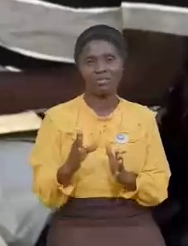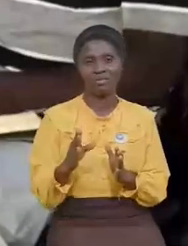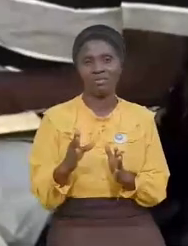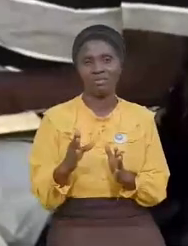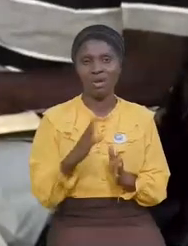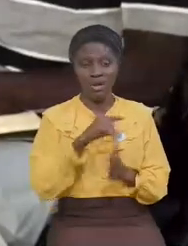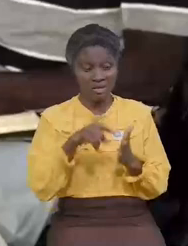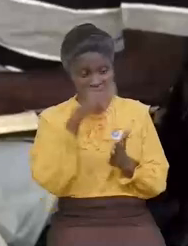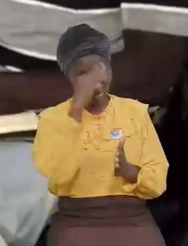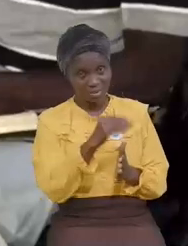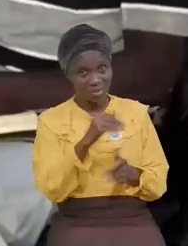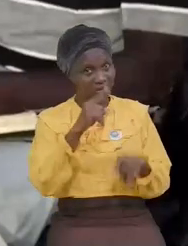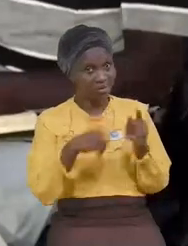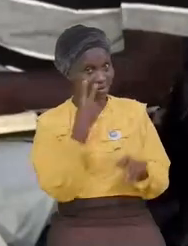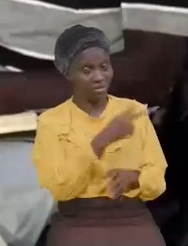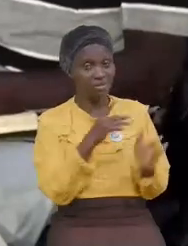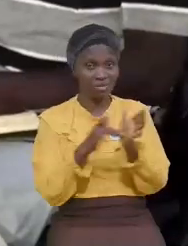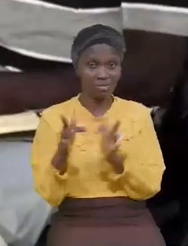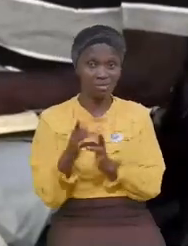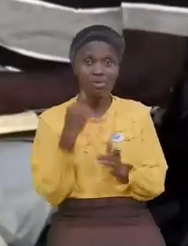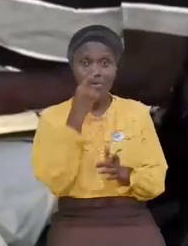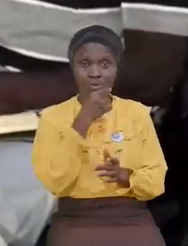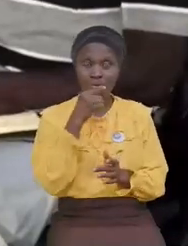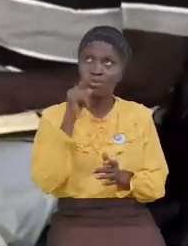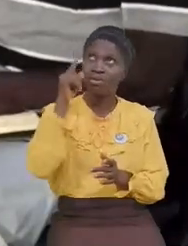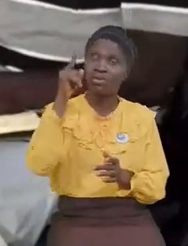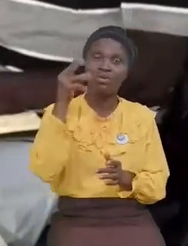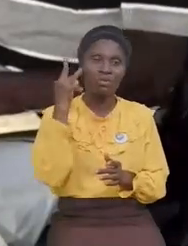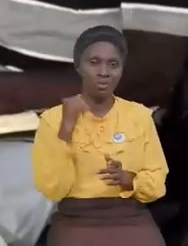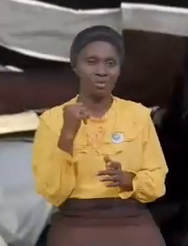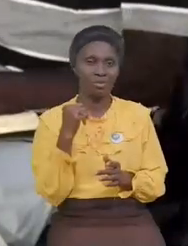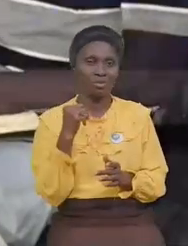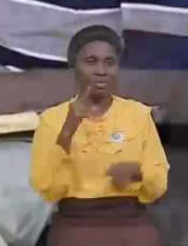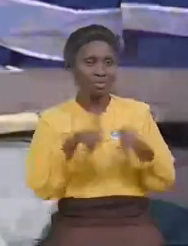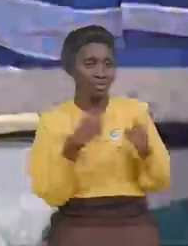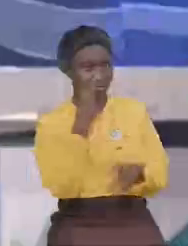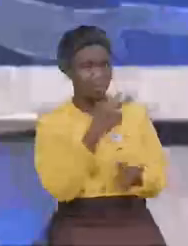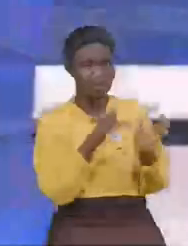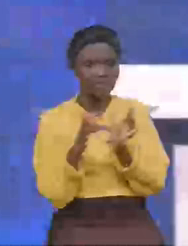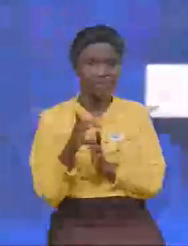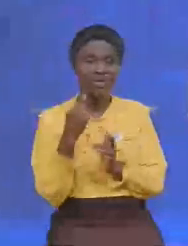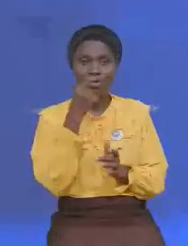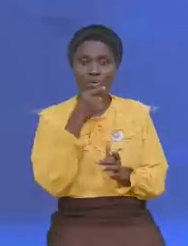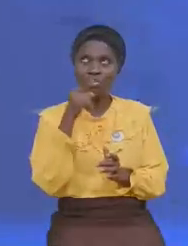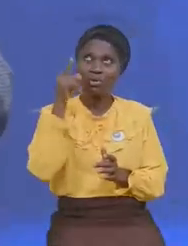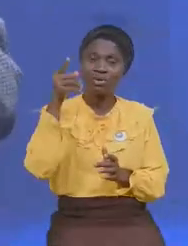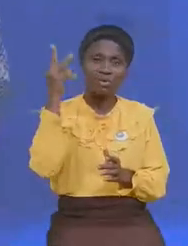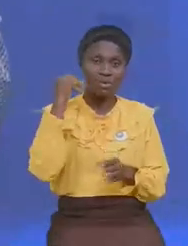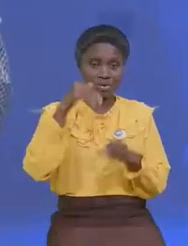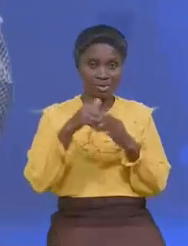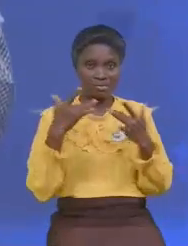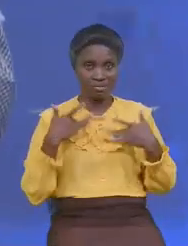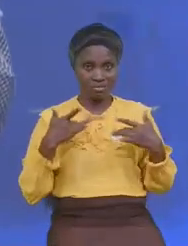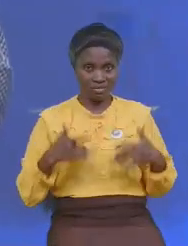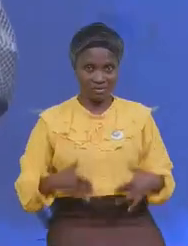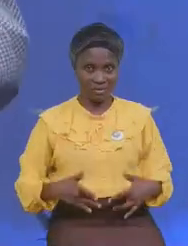ne pouvait pas voir Jésus lui-même. Il ne pouvait pas voir Jésus qu'il est physiquement